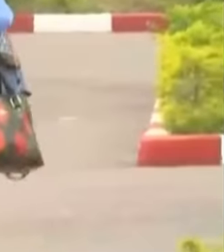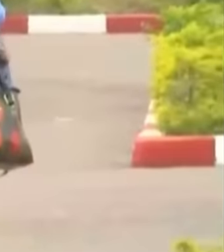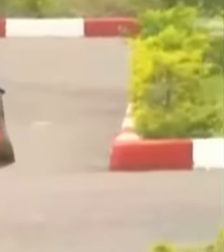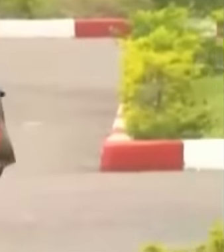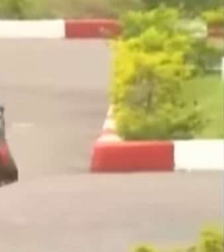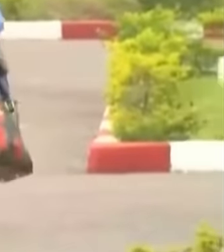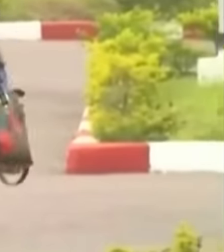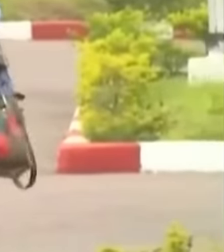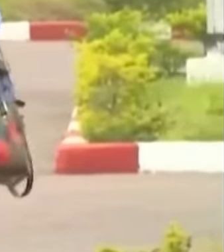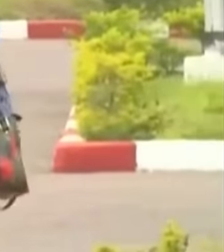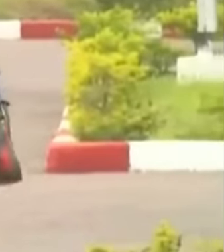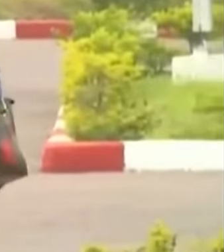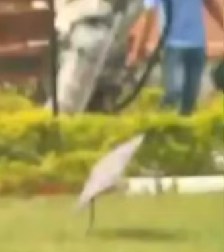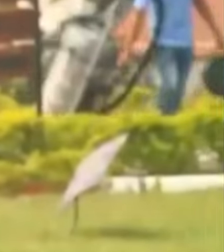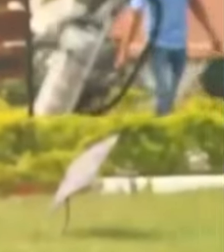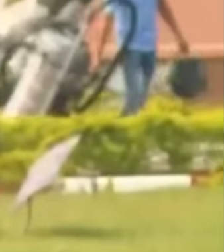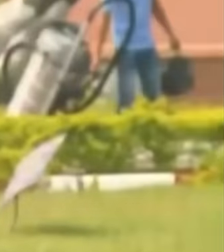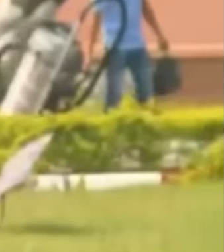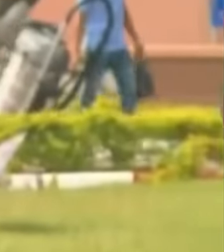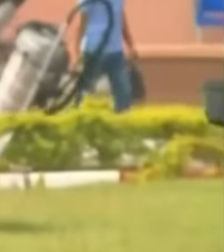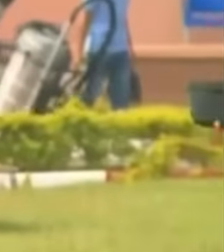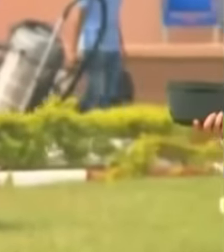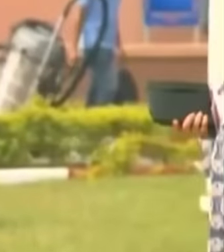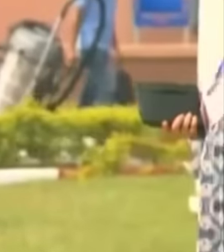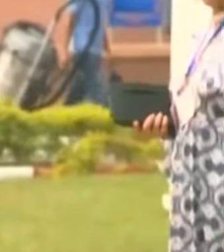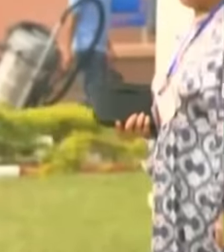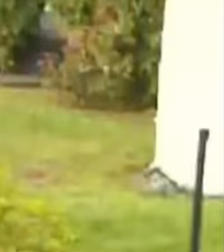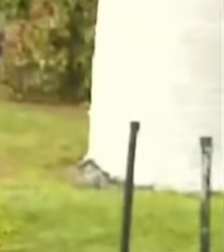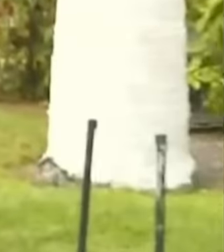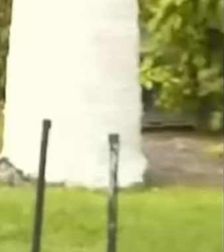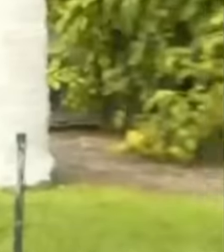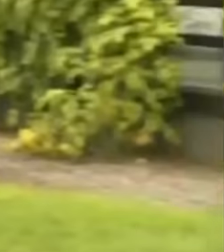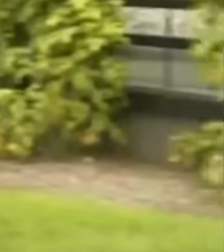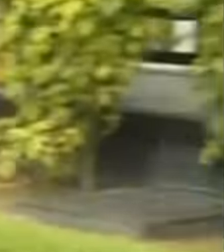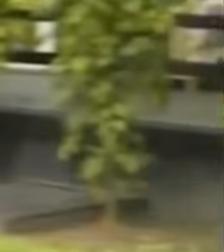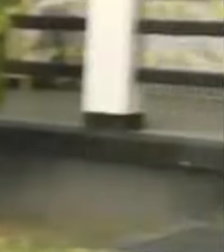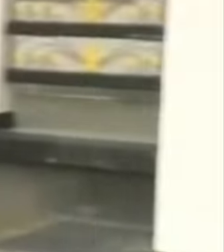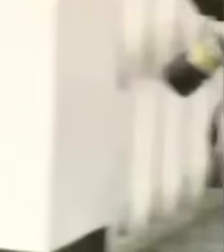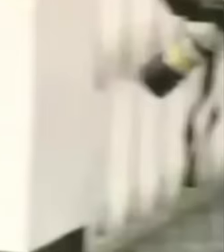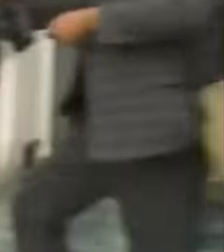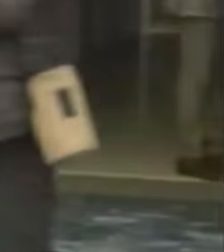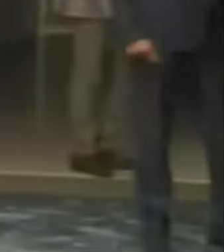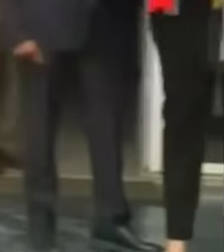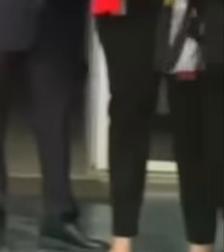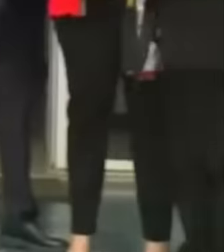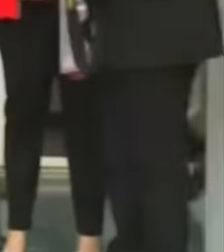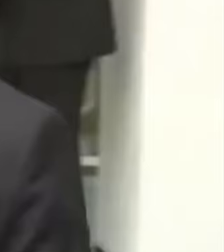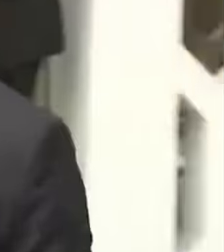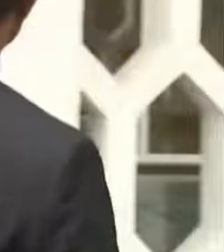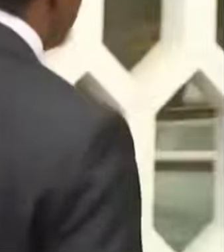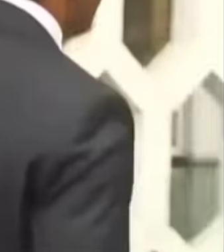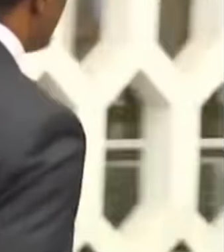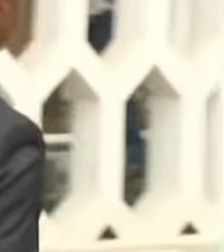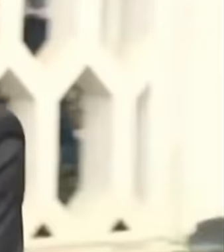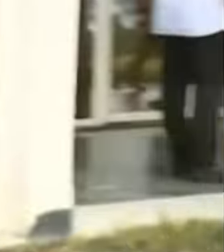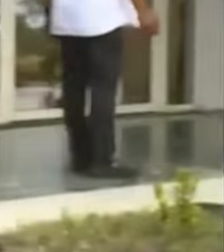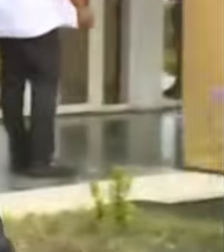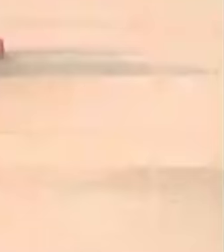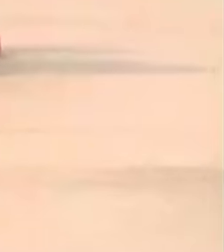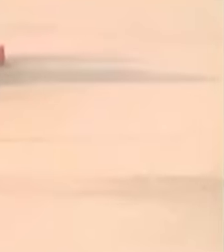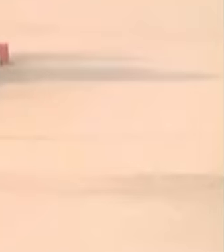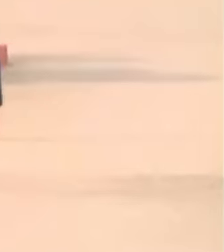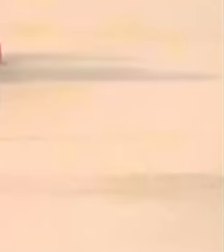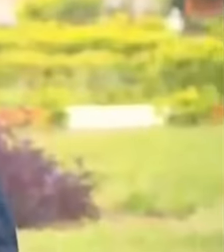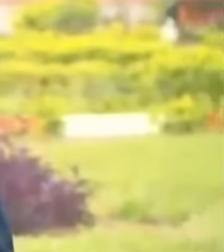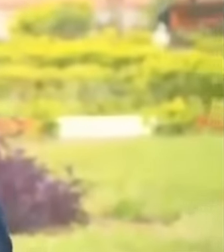mission. Ces milieux est familier pour certains, mais pour d'autres, on s'y perd un peu. Ces petites terres